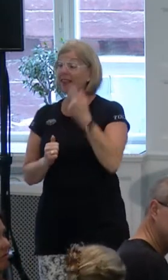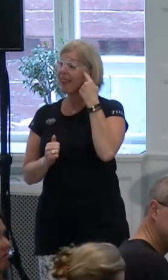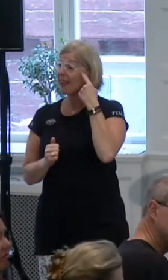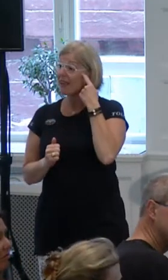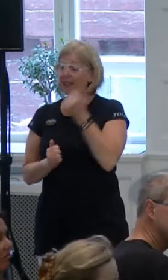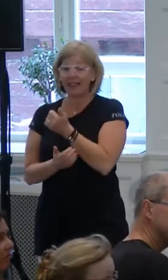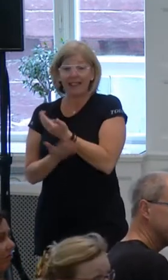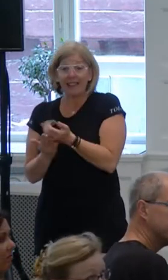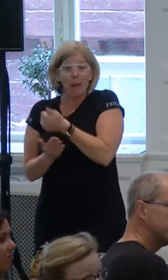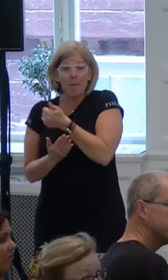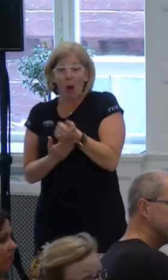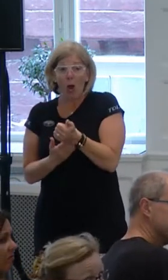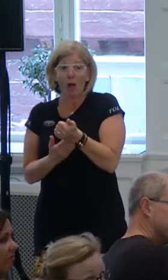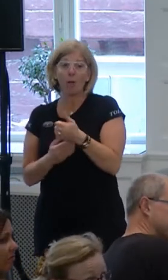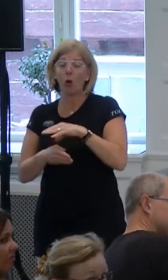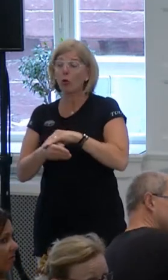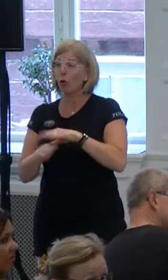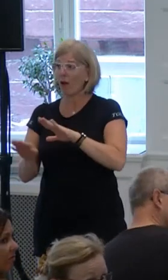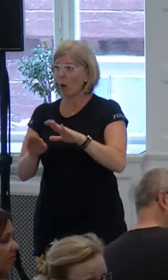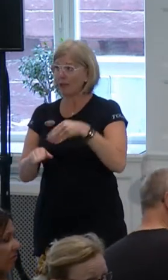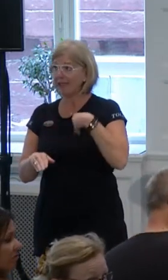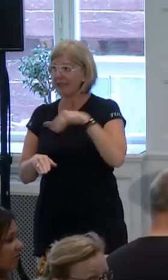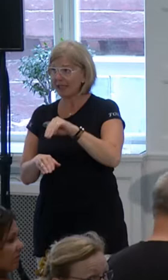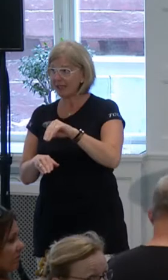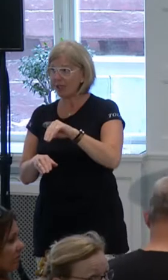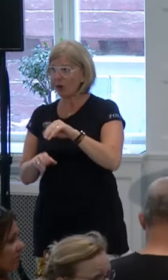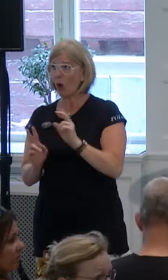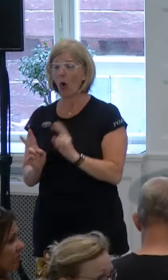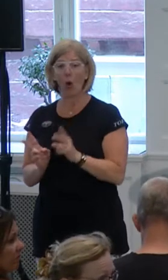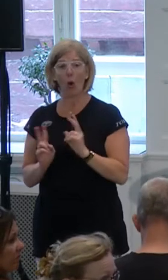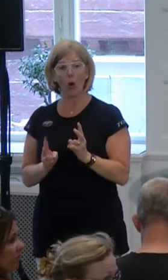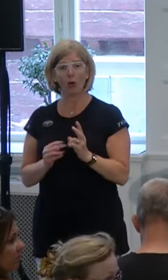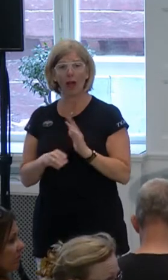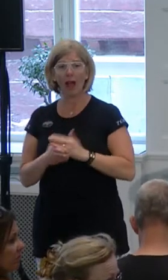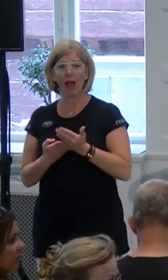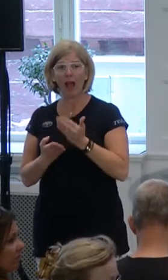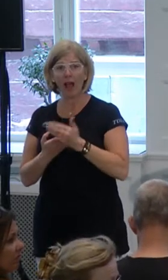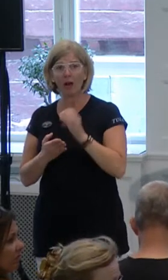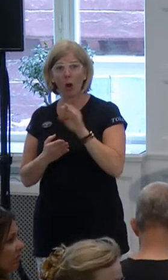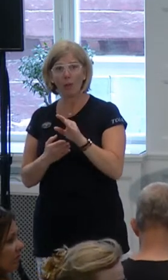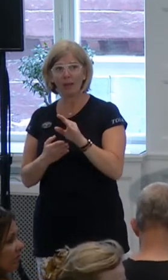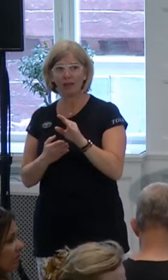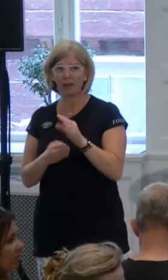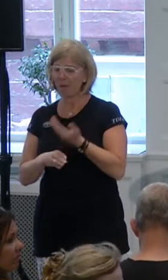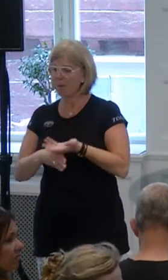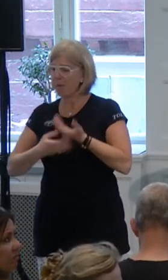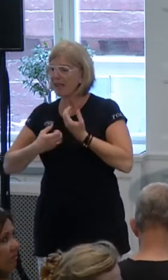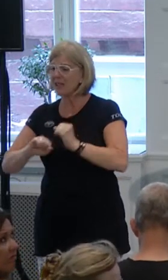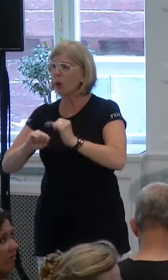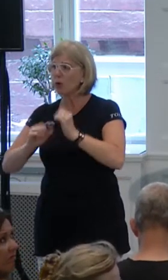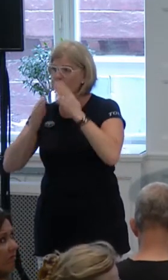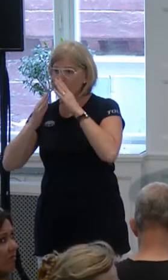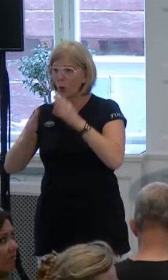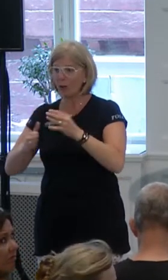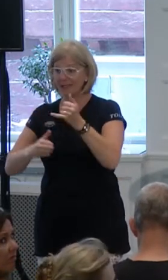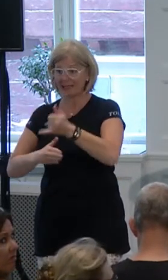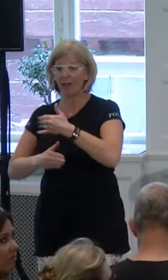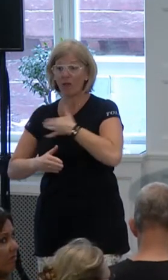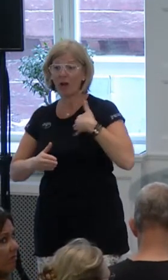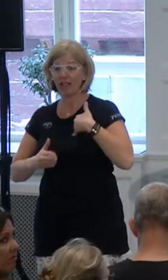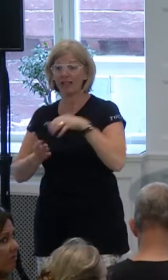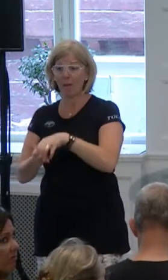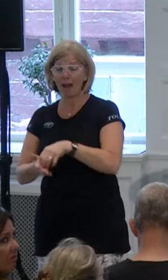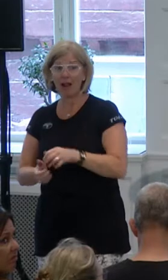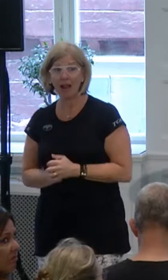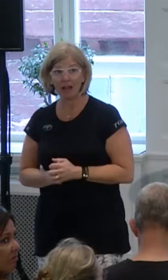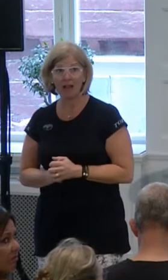ju inte bara om sjukvårdsinsatser, utan det här handlar ju också om ett extremt prestationsfokus vi har i samhället. Det är